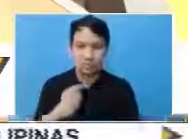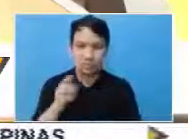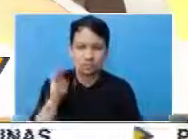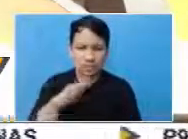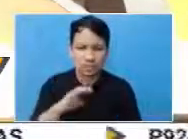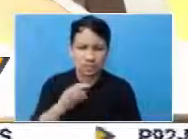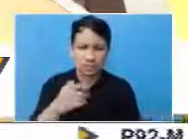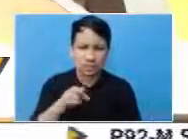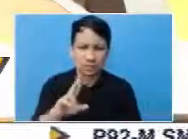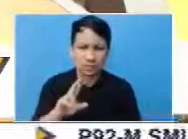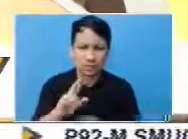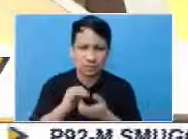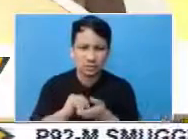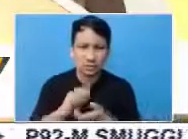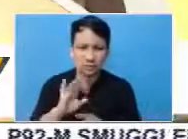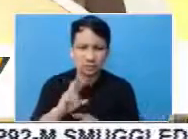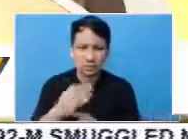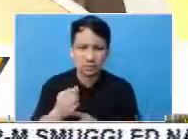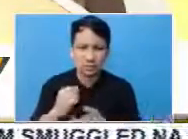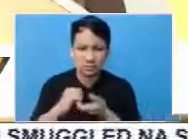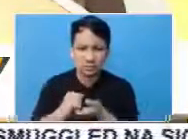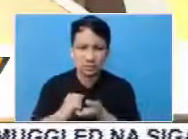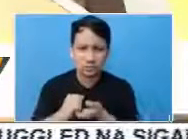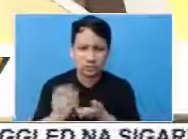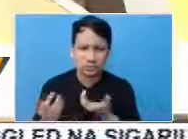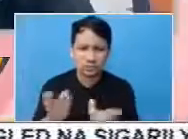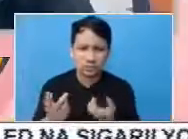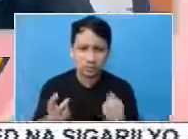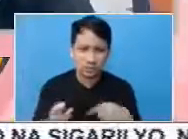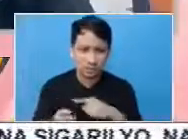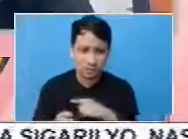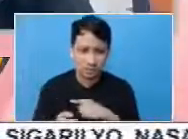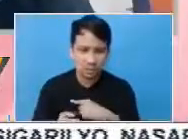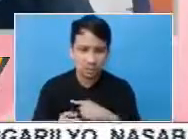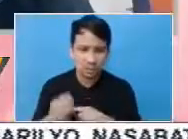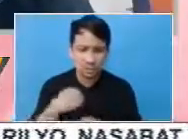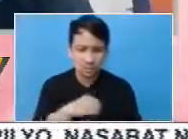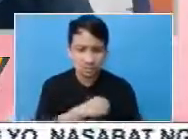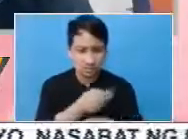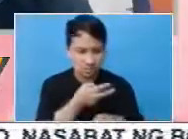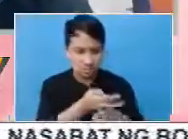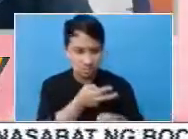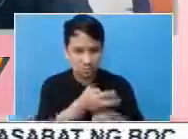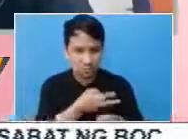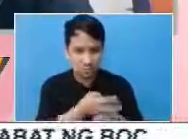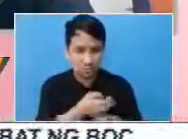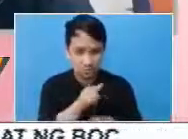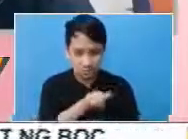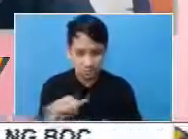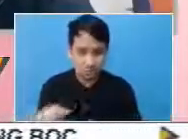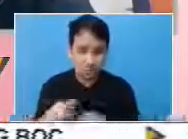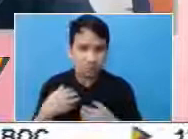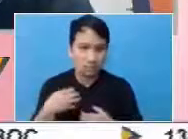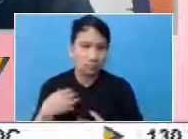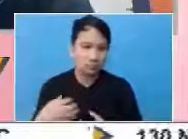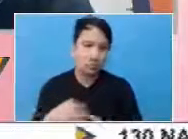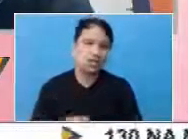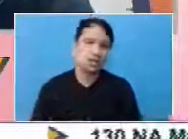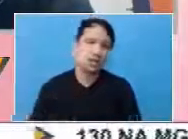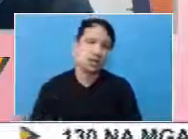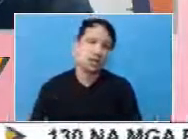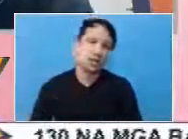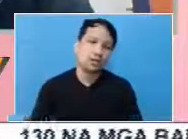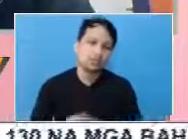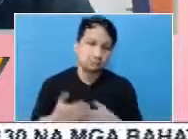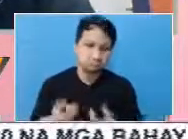power doon sa ibuli yung kanyang mga kapitbahay. Paano ho makakapagsumbong kagad sa inyo para as early as possible,